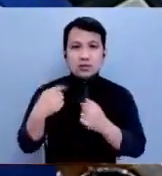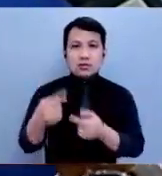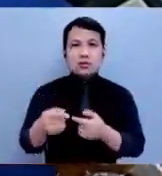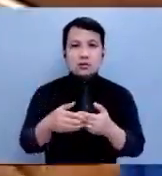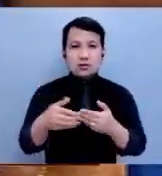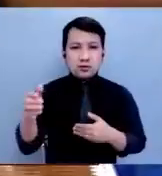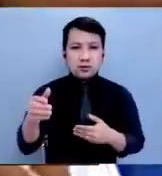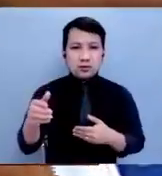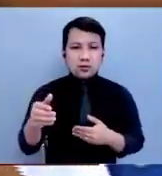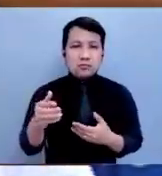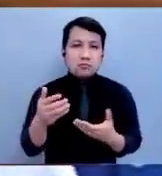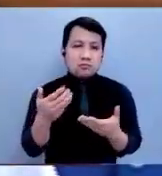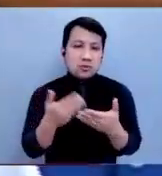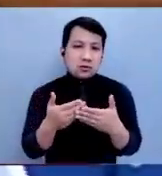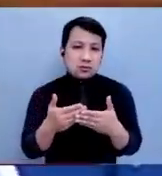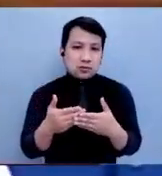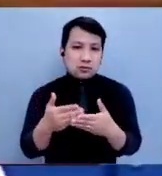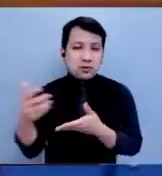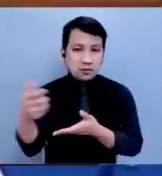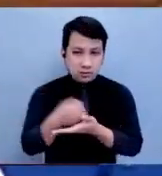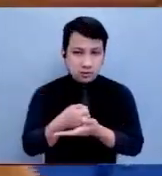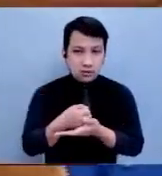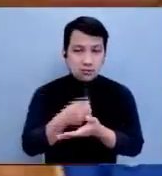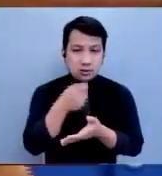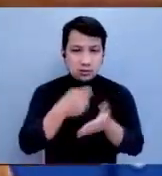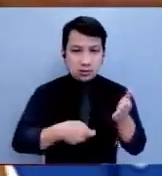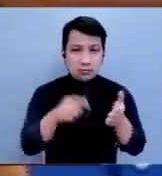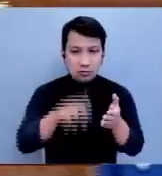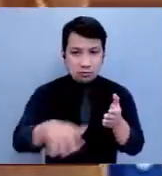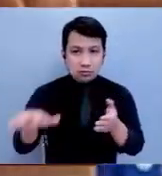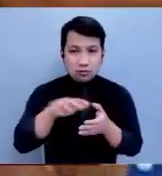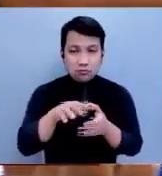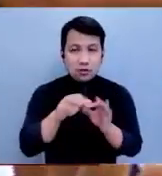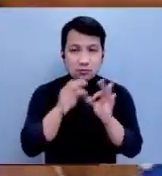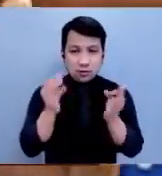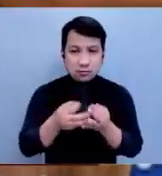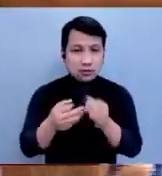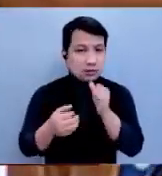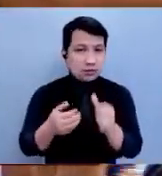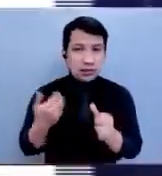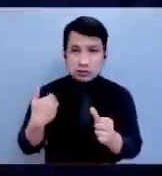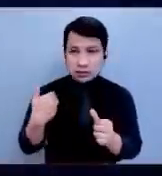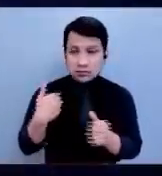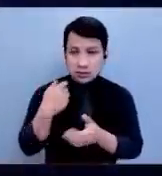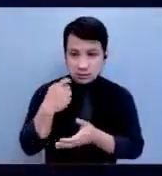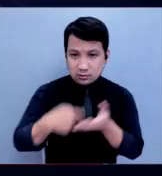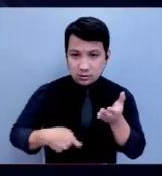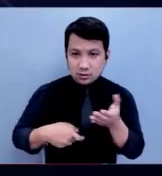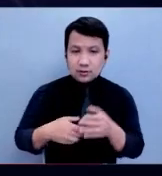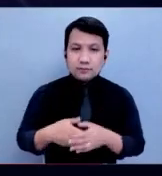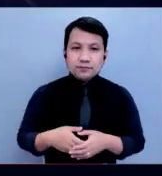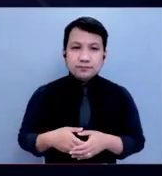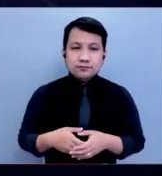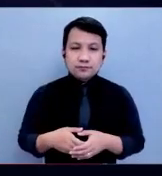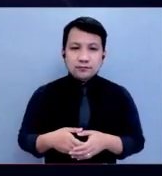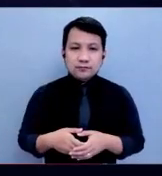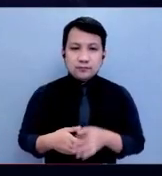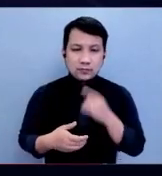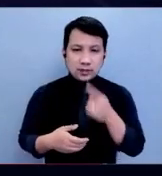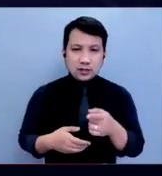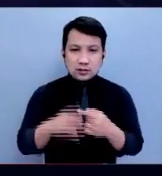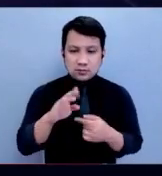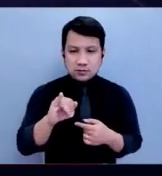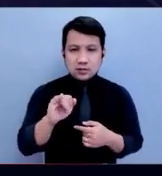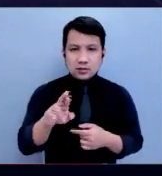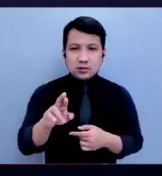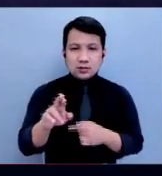due na to eh. Sisingilin natin ng buwis ang lahat ng tao na hindi nagbabayad ng buwis. Kinumpirma naman ng Bureau of Internal Revenue sa